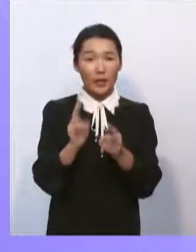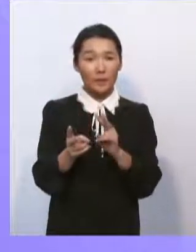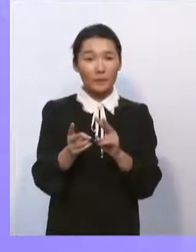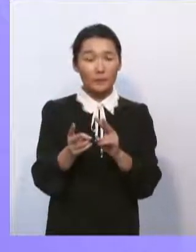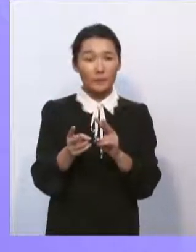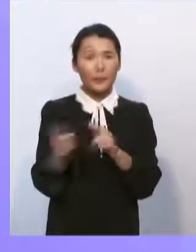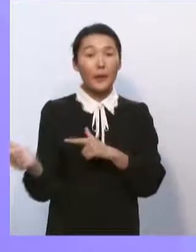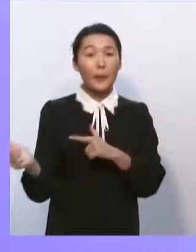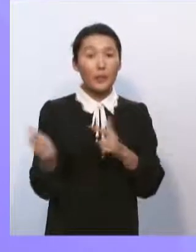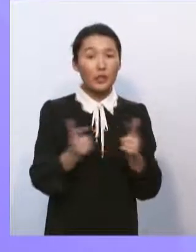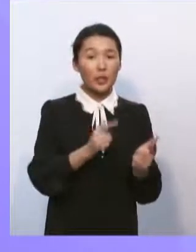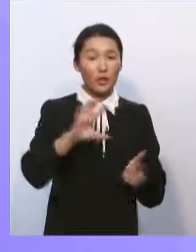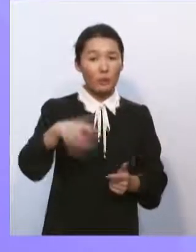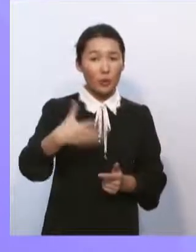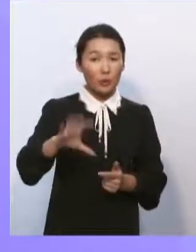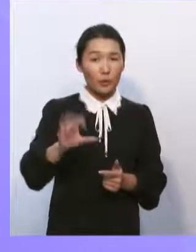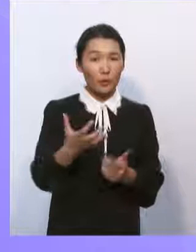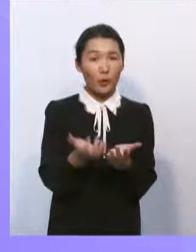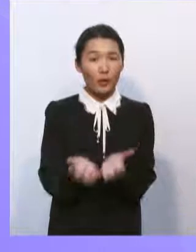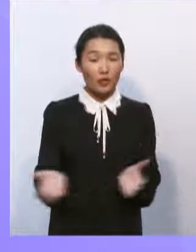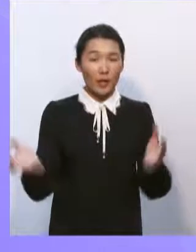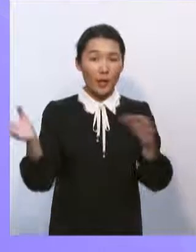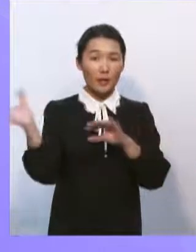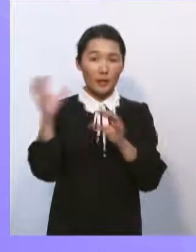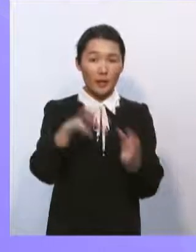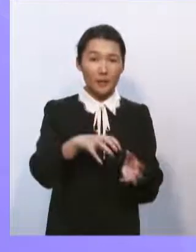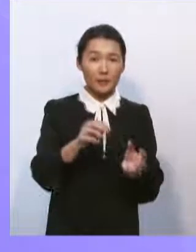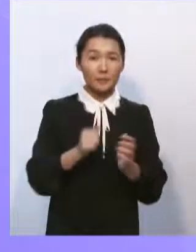Бышкан боорсокту чарага салат.